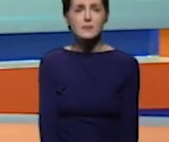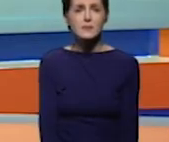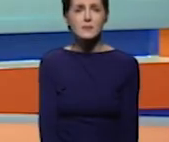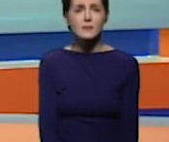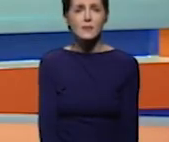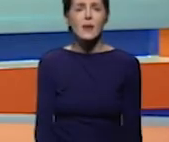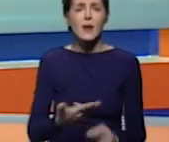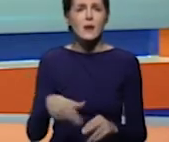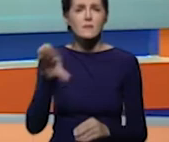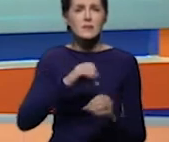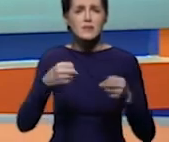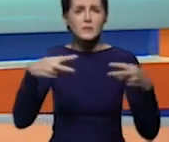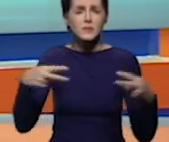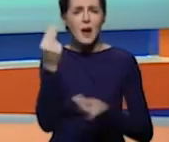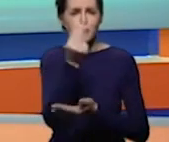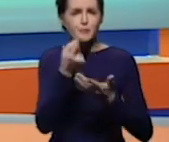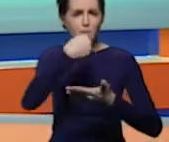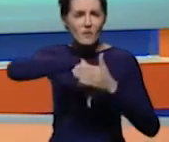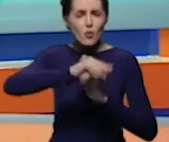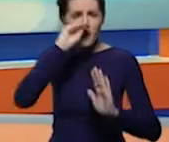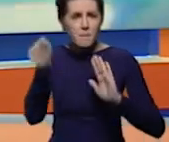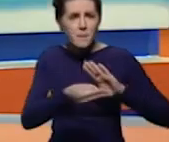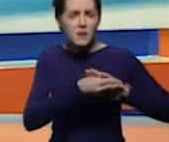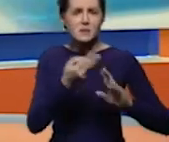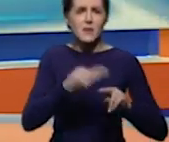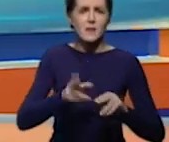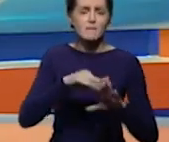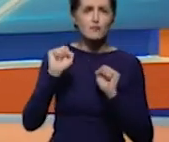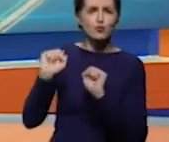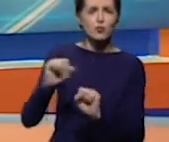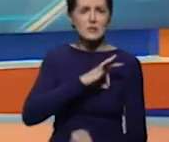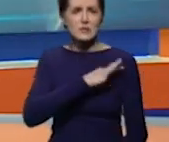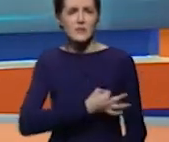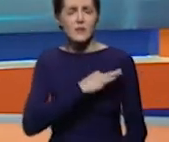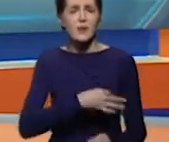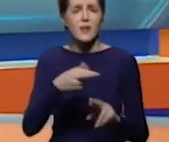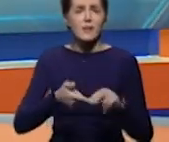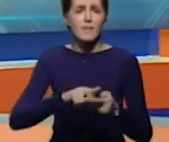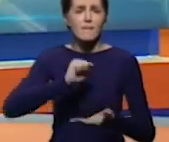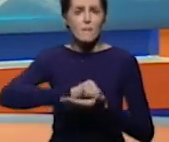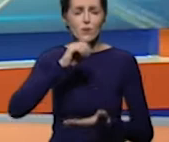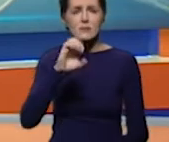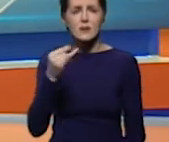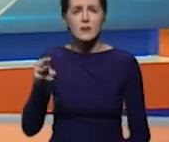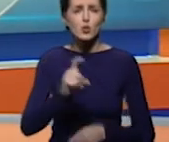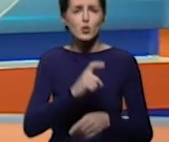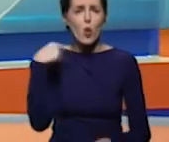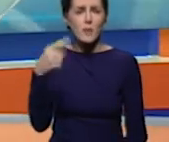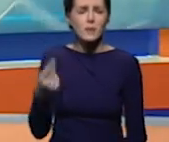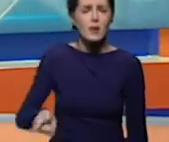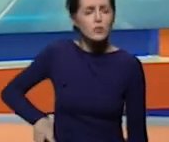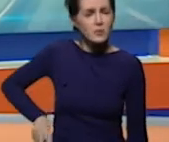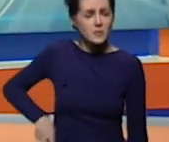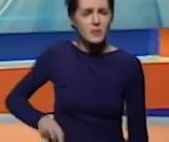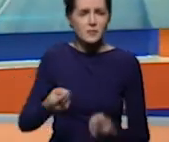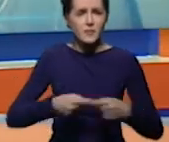Мапу бомбосховищ та захисних споруд для цивільних опублікували на сайті Донецької